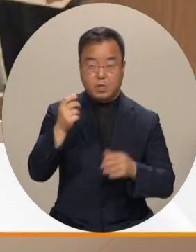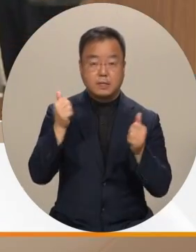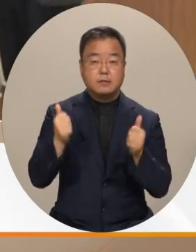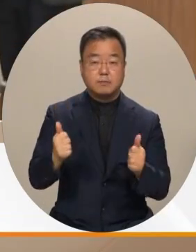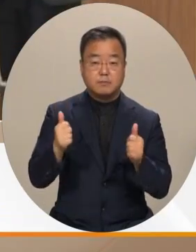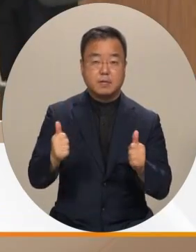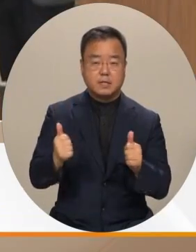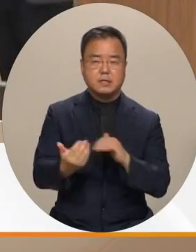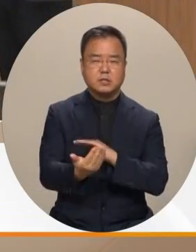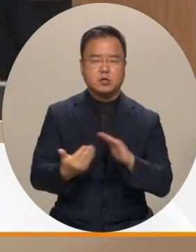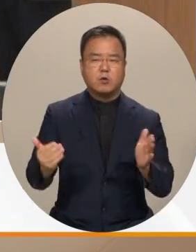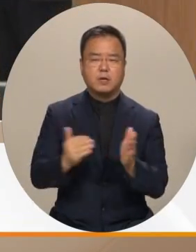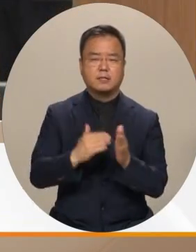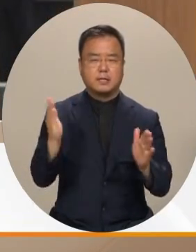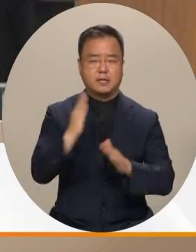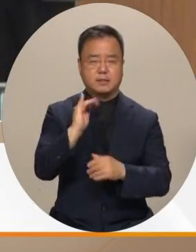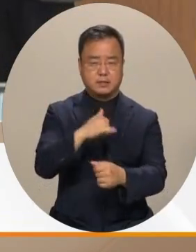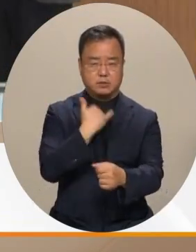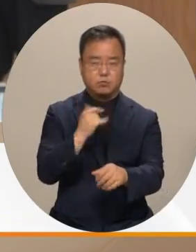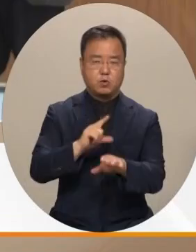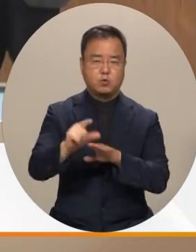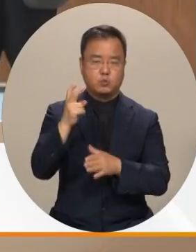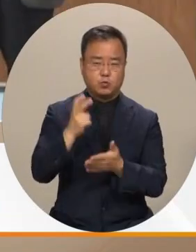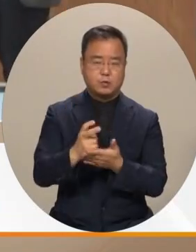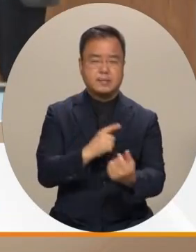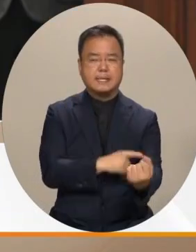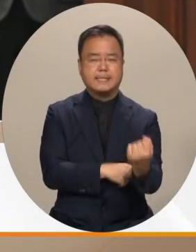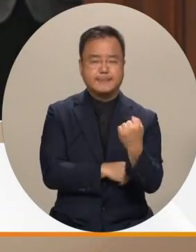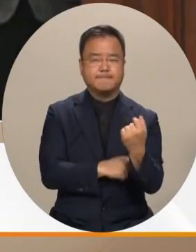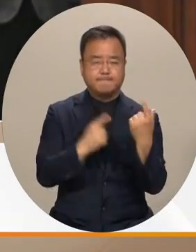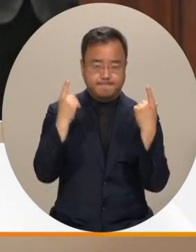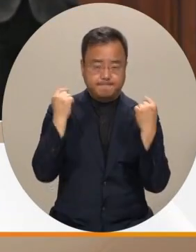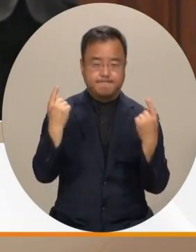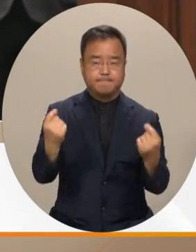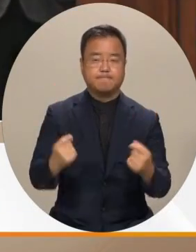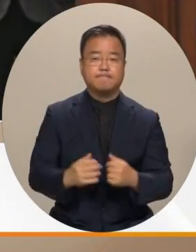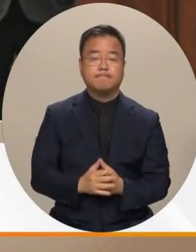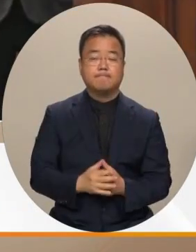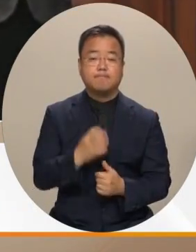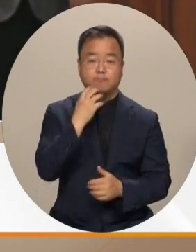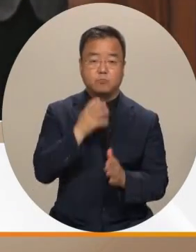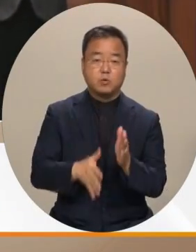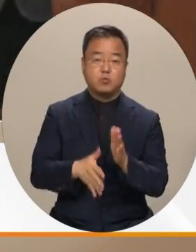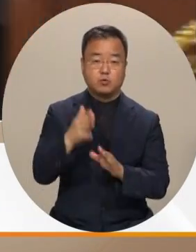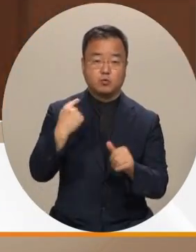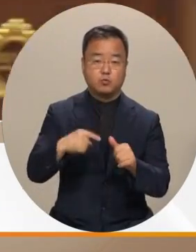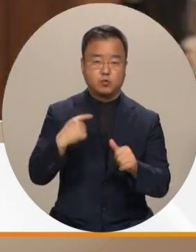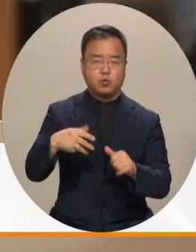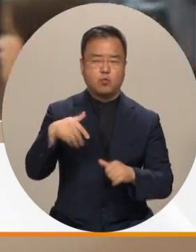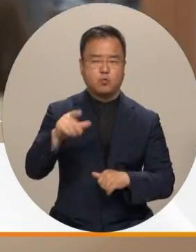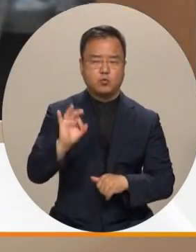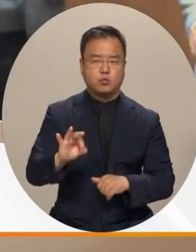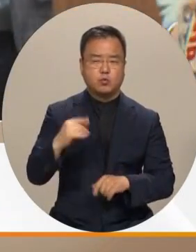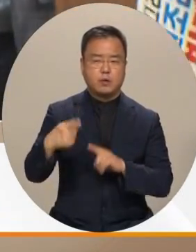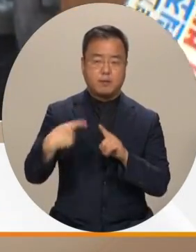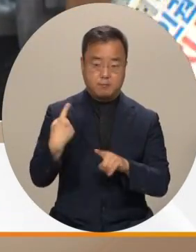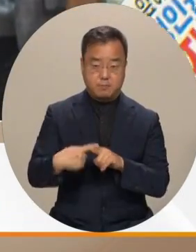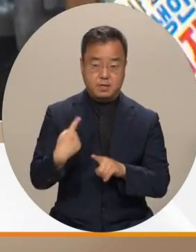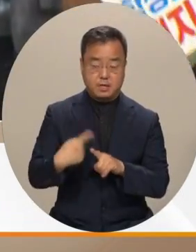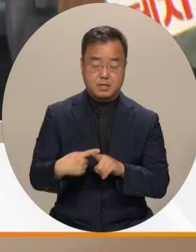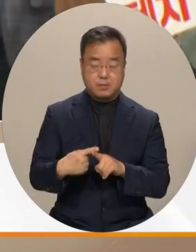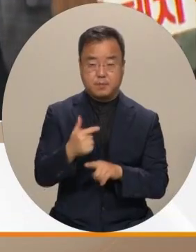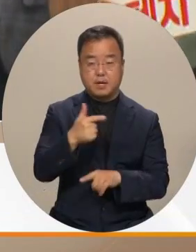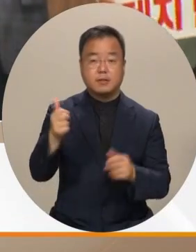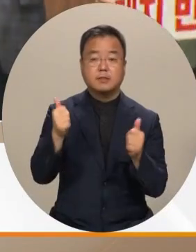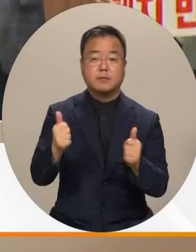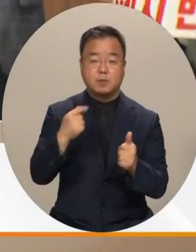나올 때까지 학생 인권 조례는 효력을 유지할 수 있게 됐습니다 서울시 교육청도이 충남 교육청과 마찬가지로대